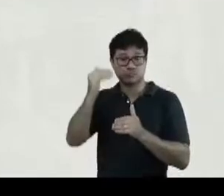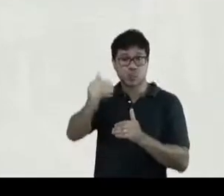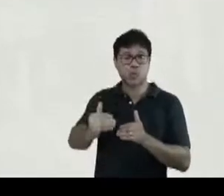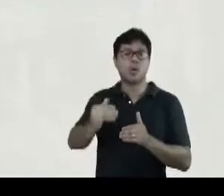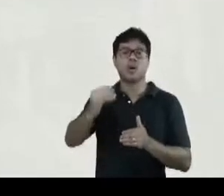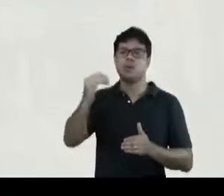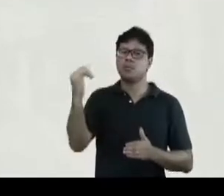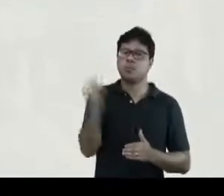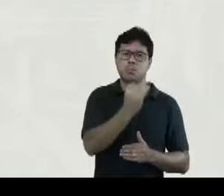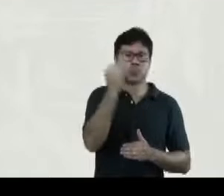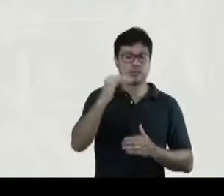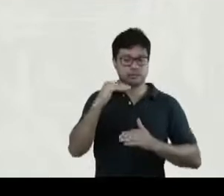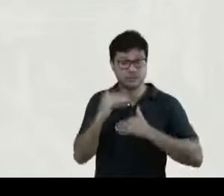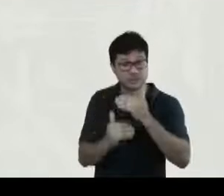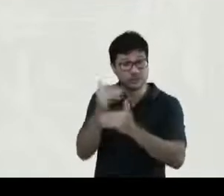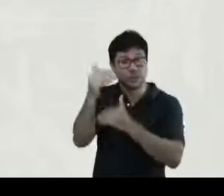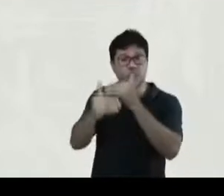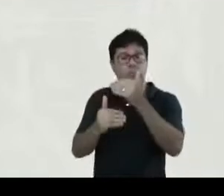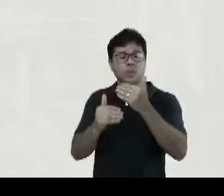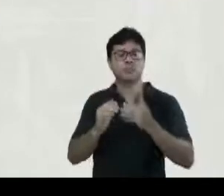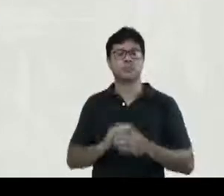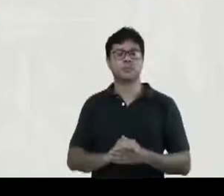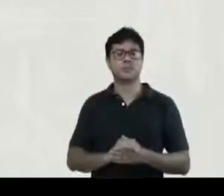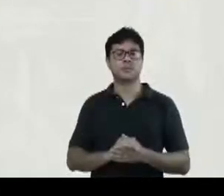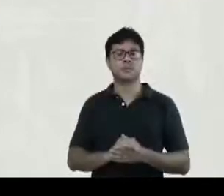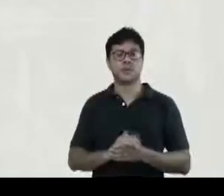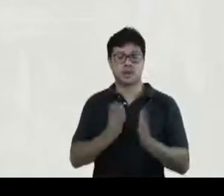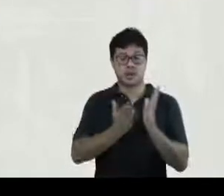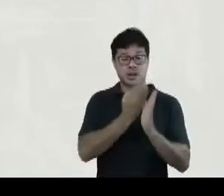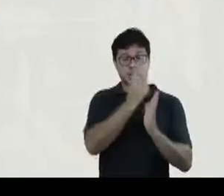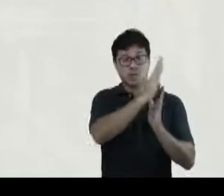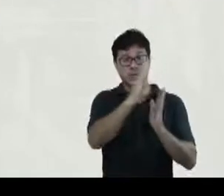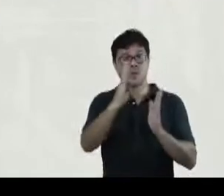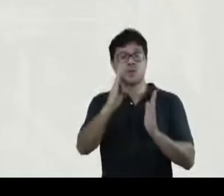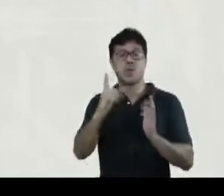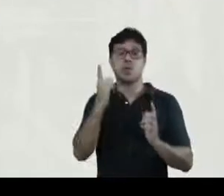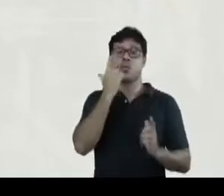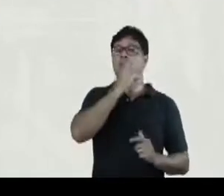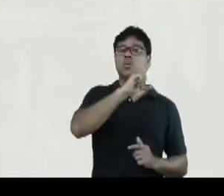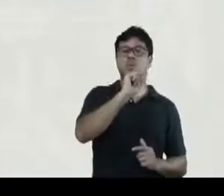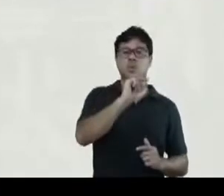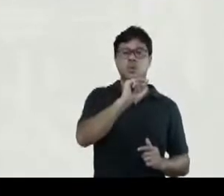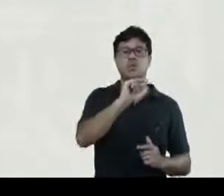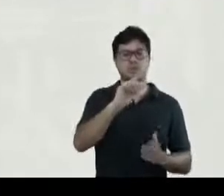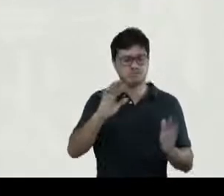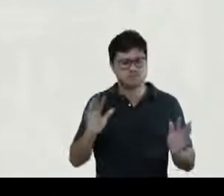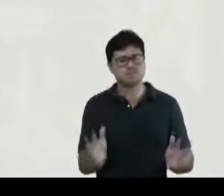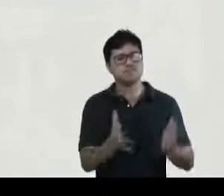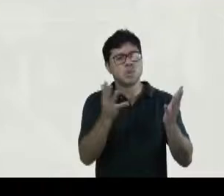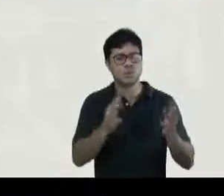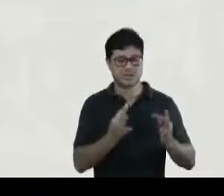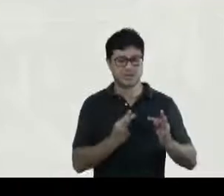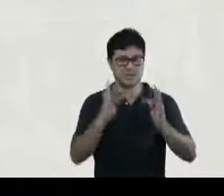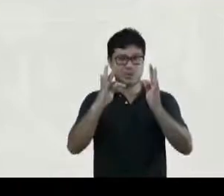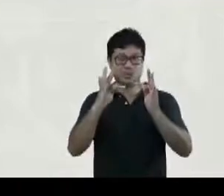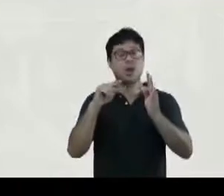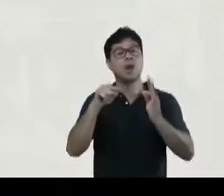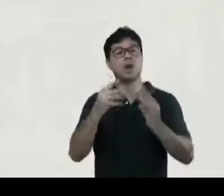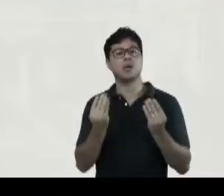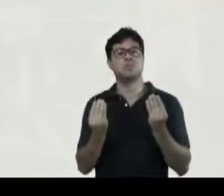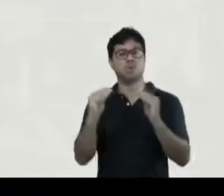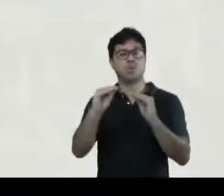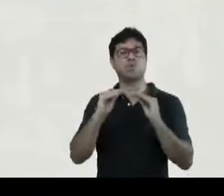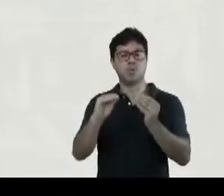seiner Wirksamkeit ermöglichter und geförderter Schritt war die Einführung von Normdaten. Die